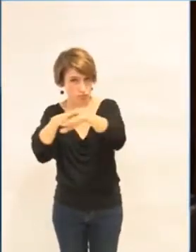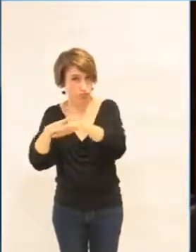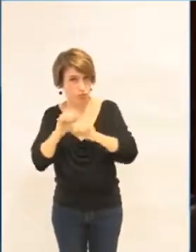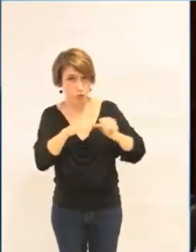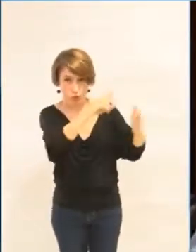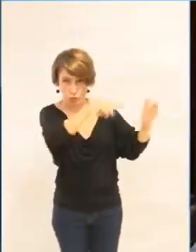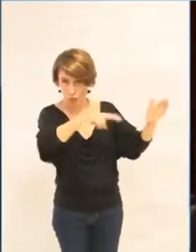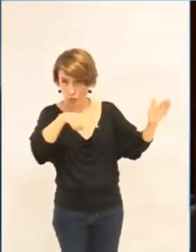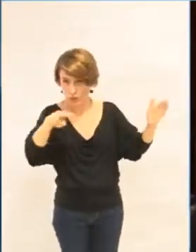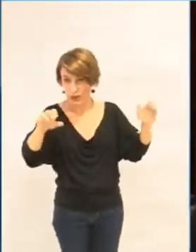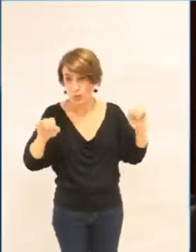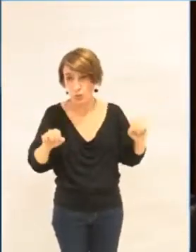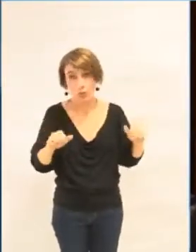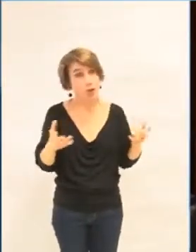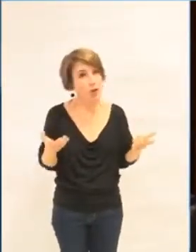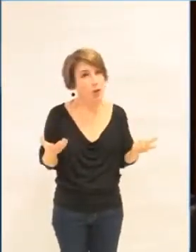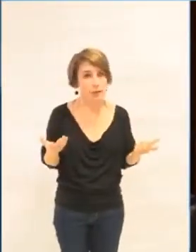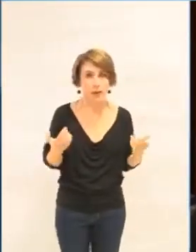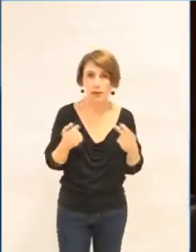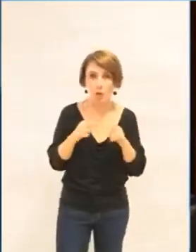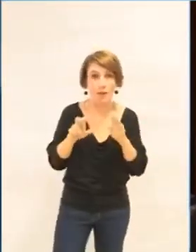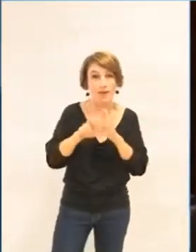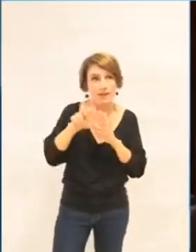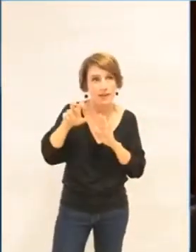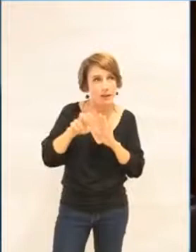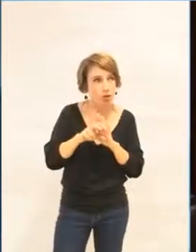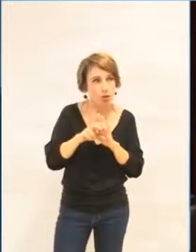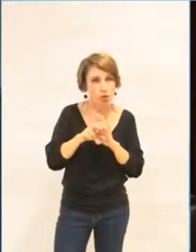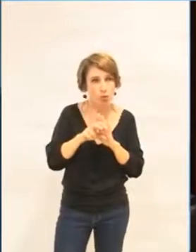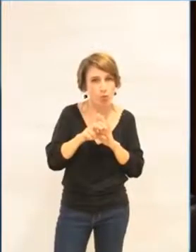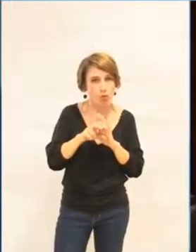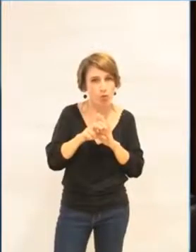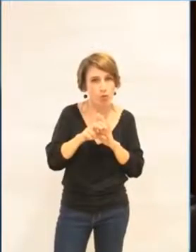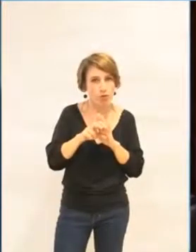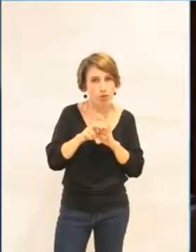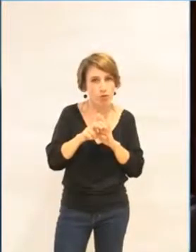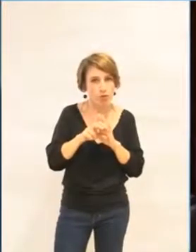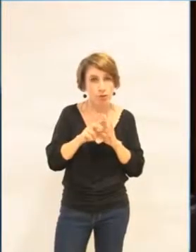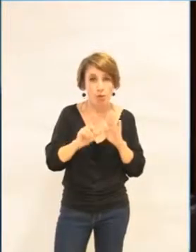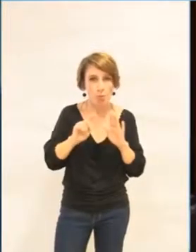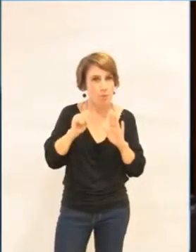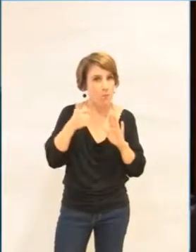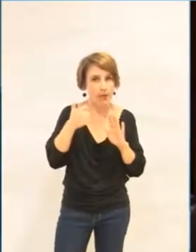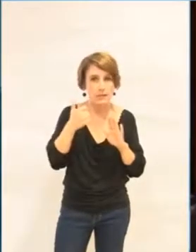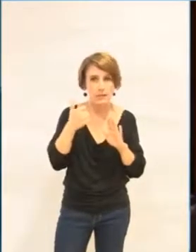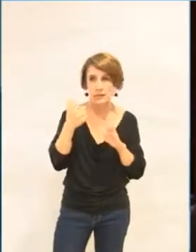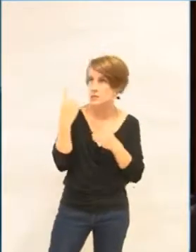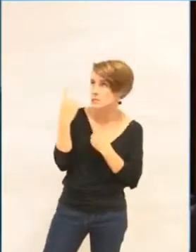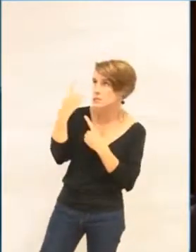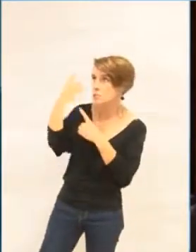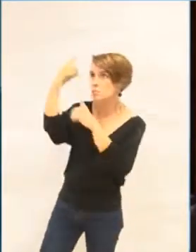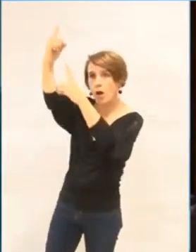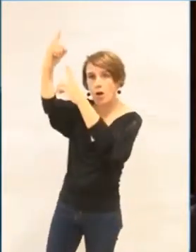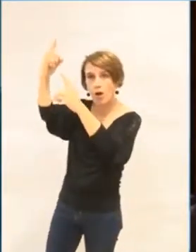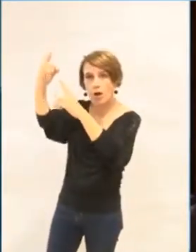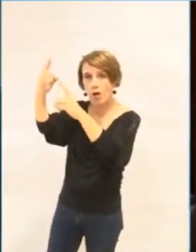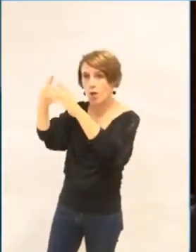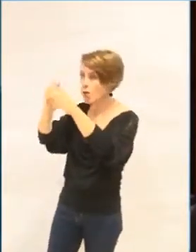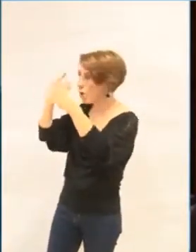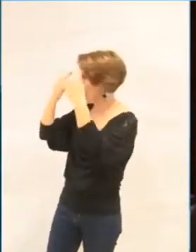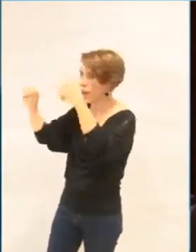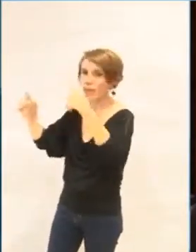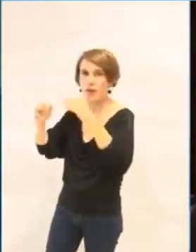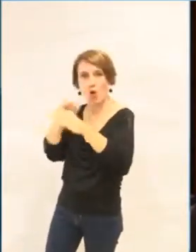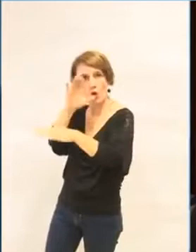qui avait donné lieu pratiquement de la part de la ville de Grenoble à un quasi-contre-rapport, pointant même quelques erreurs,